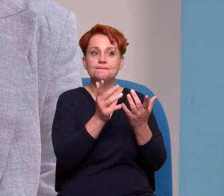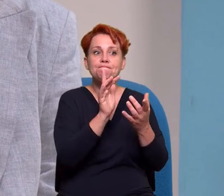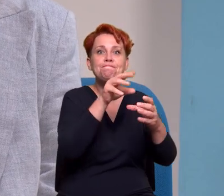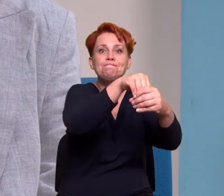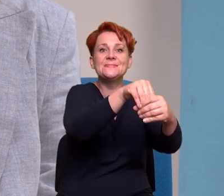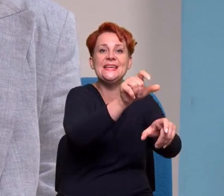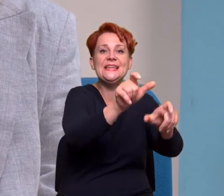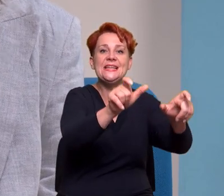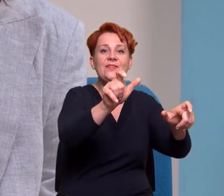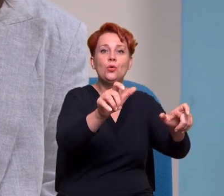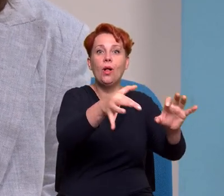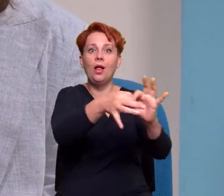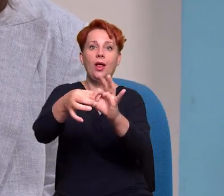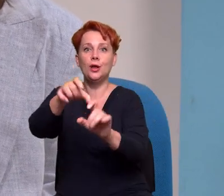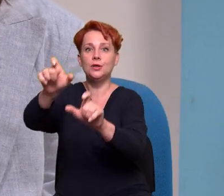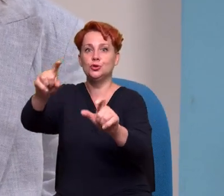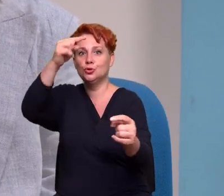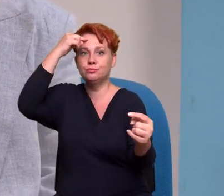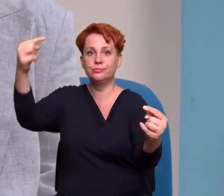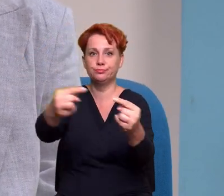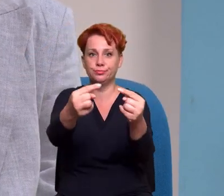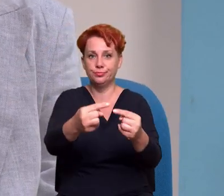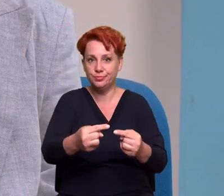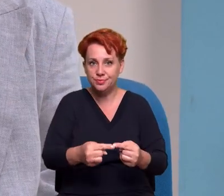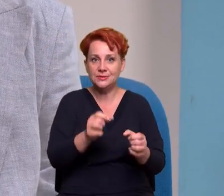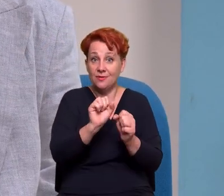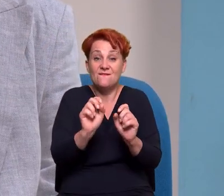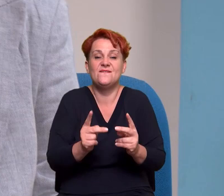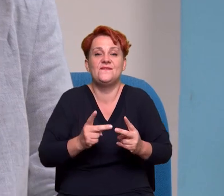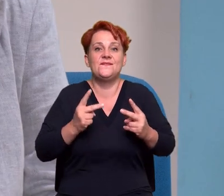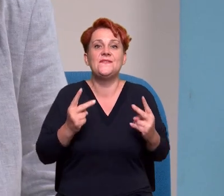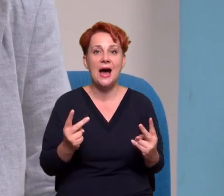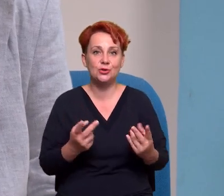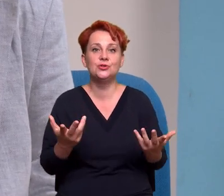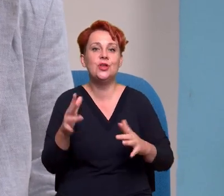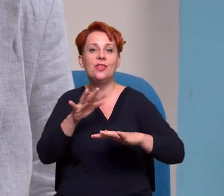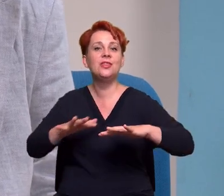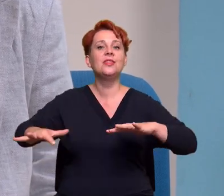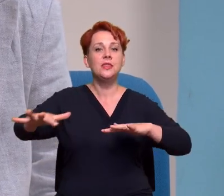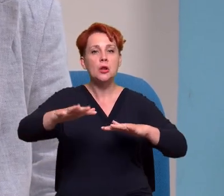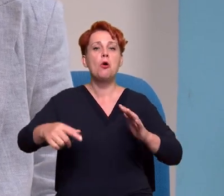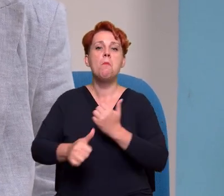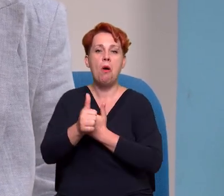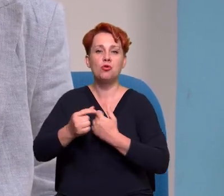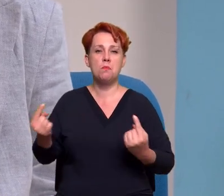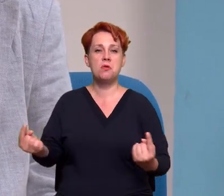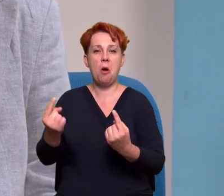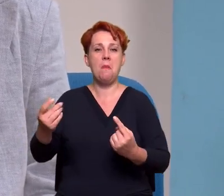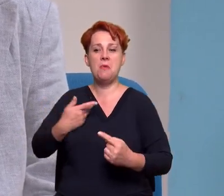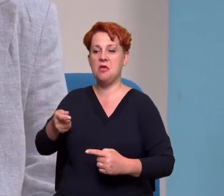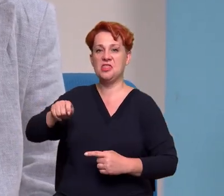indywidualnych biografiach ludzkich jest szczególnie ważne na terenach, które przez propagandę zostały